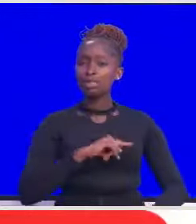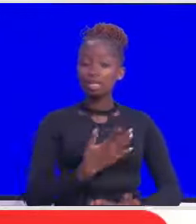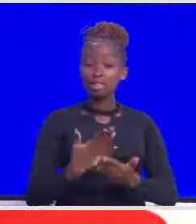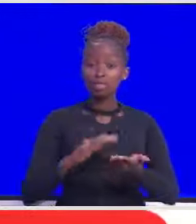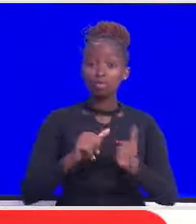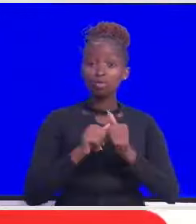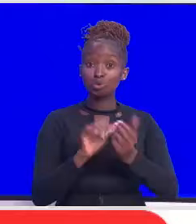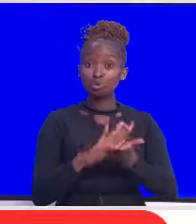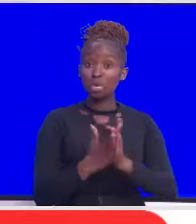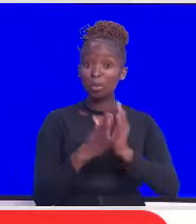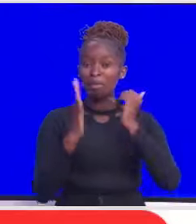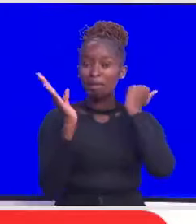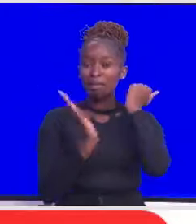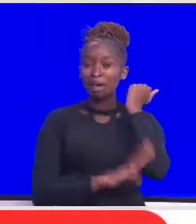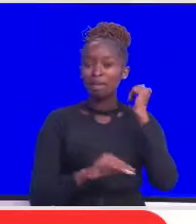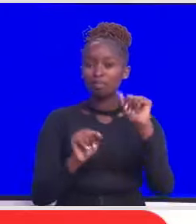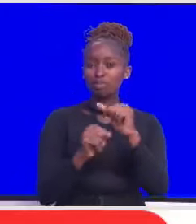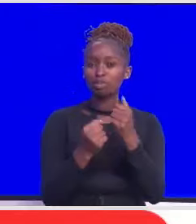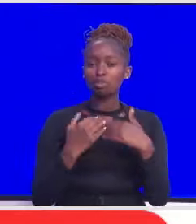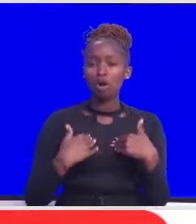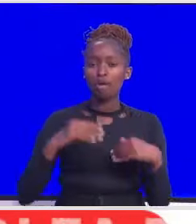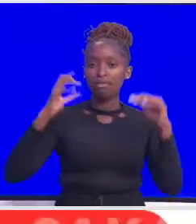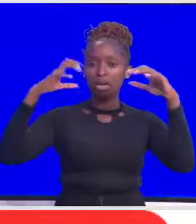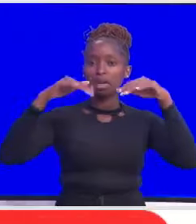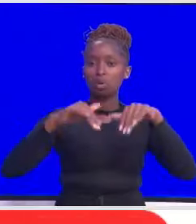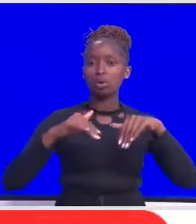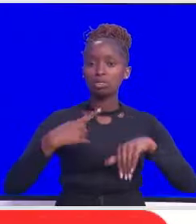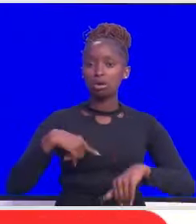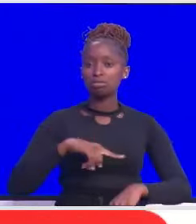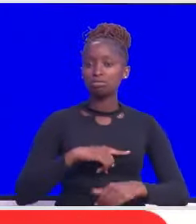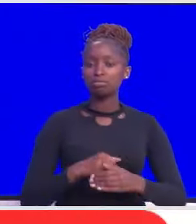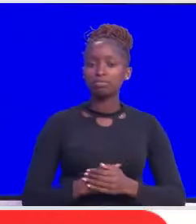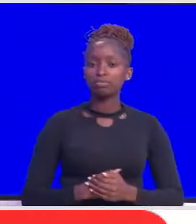mfua haitugojei. Katika taarifa tofauti ni kwa watu wa